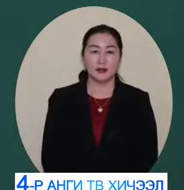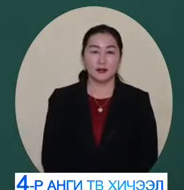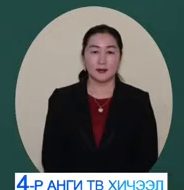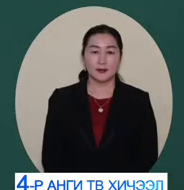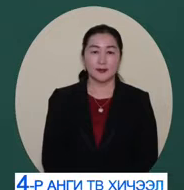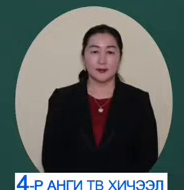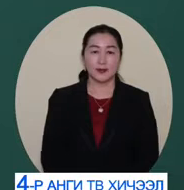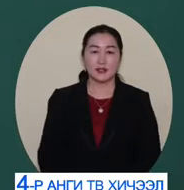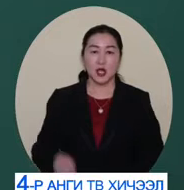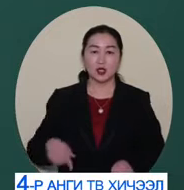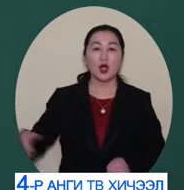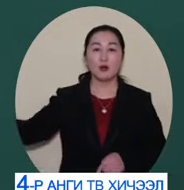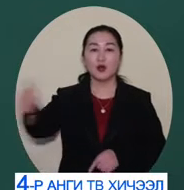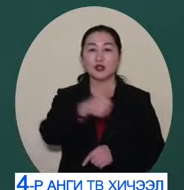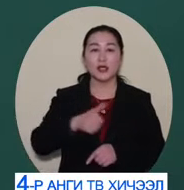Охин болохоор